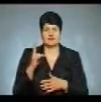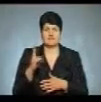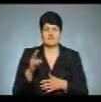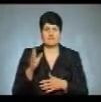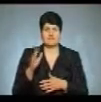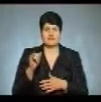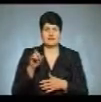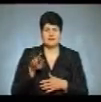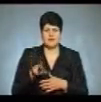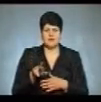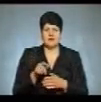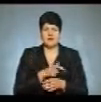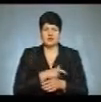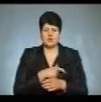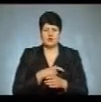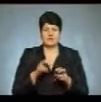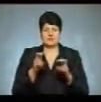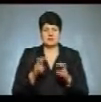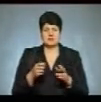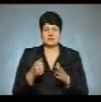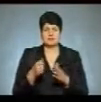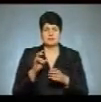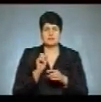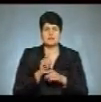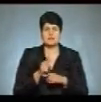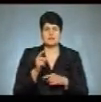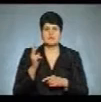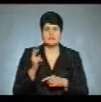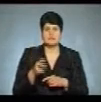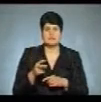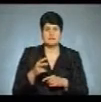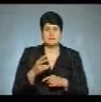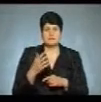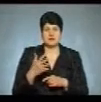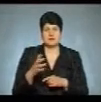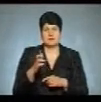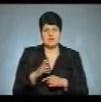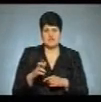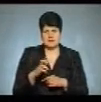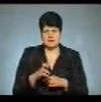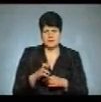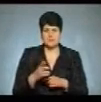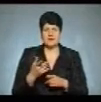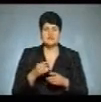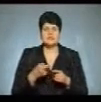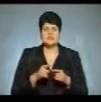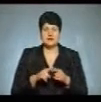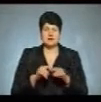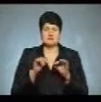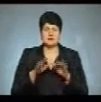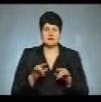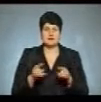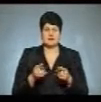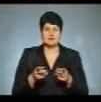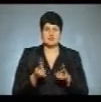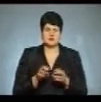чергове засідання призначити на 5 березня. Раніше засовані під час досудового розслідування відносно обвинувачення Терендех СМ запобіжні заходи вводять тримання під вартою лишити